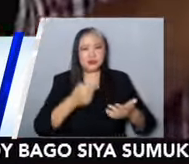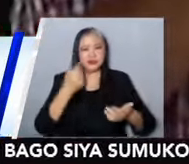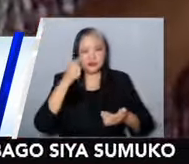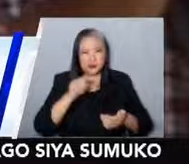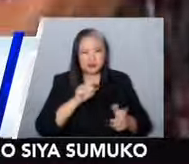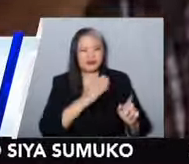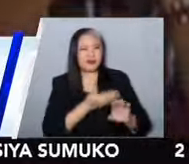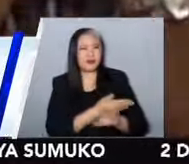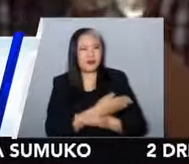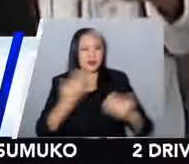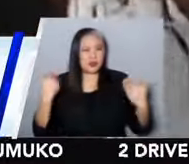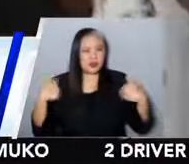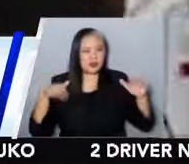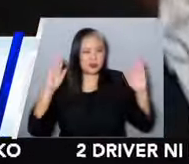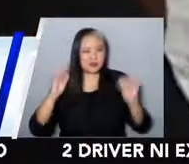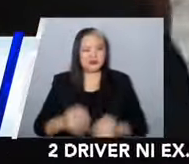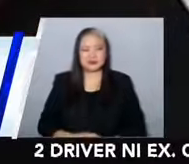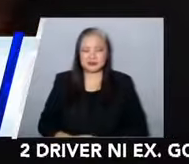Ganoon lang naman yun talaga.